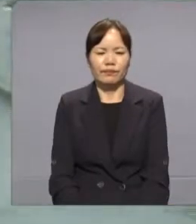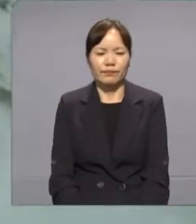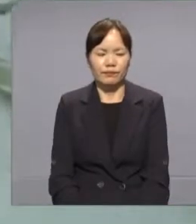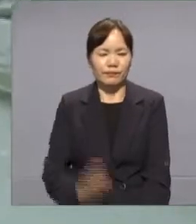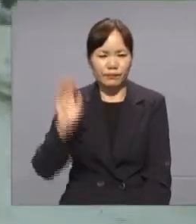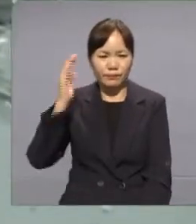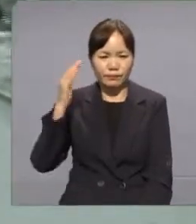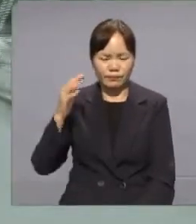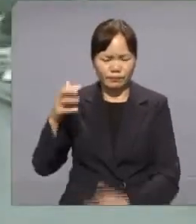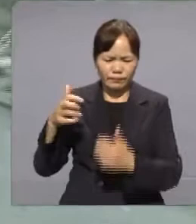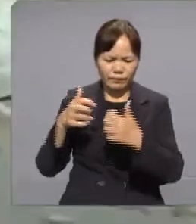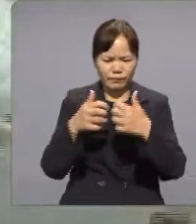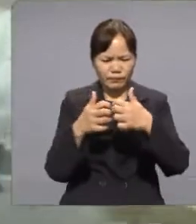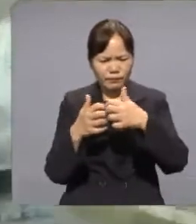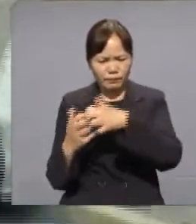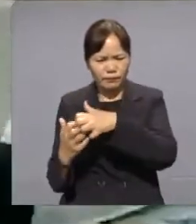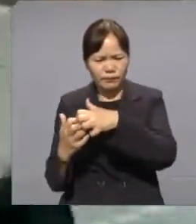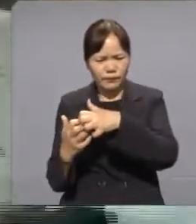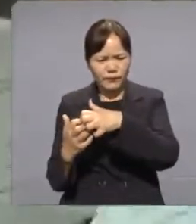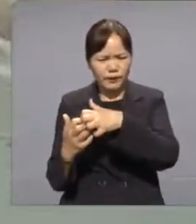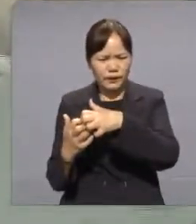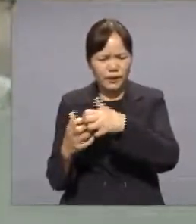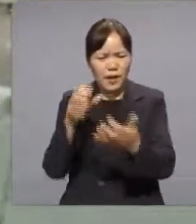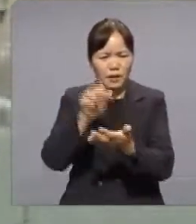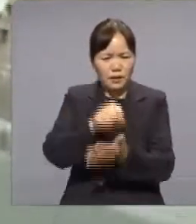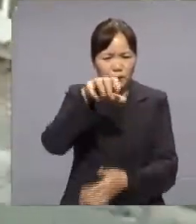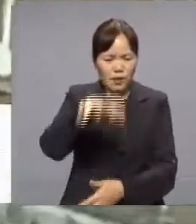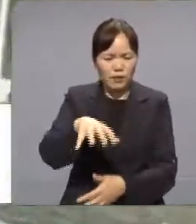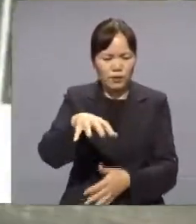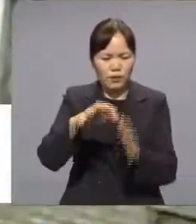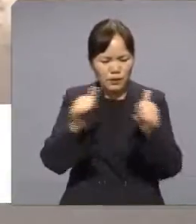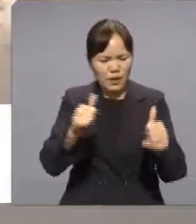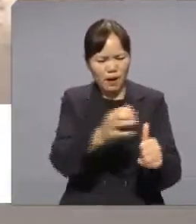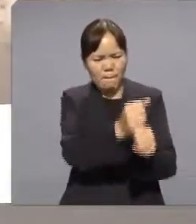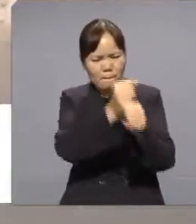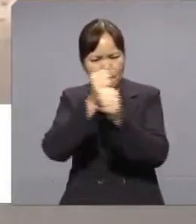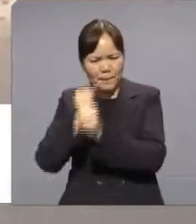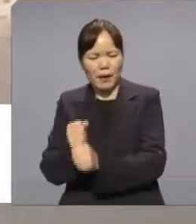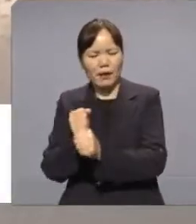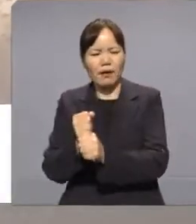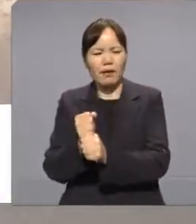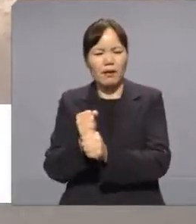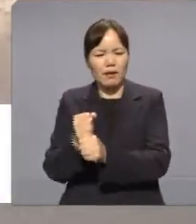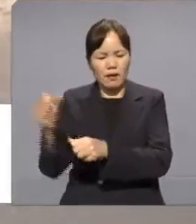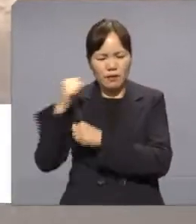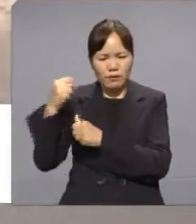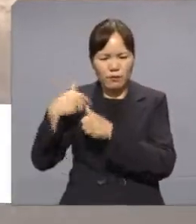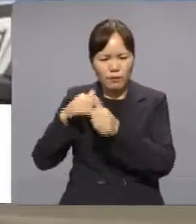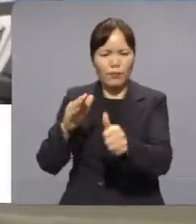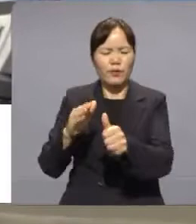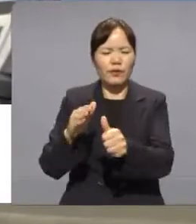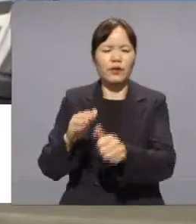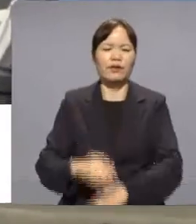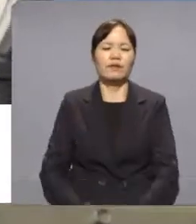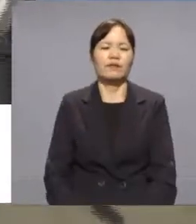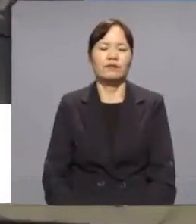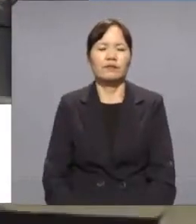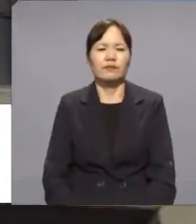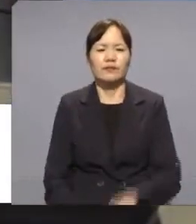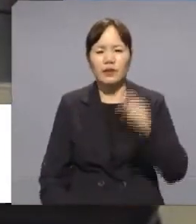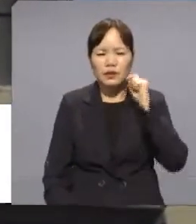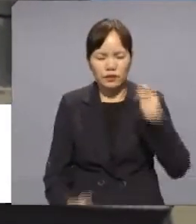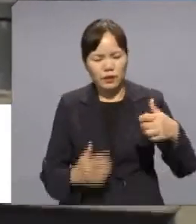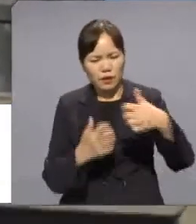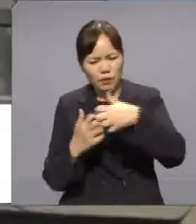최근 전황이 나빠지면서 점령지 주민을 징용하는 등 사실상 총력 태세 강화에 나선 셈입니다. 우크라이나